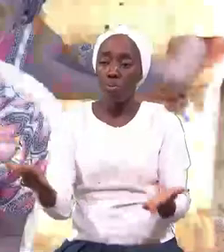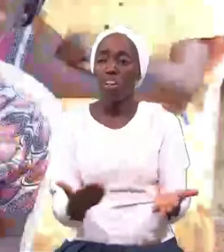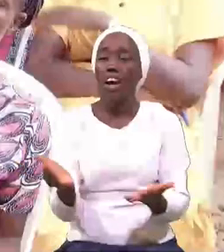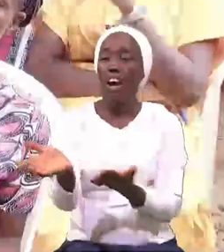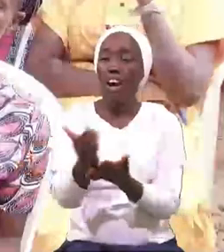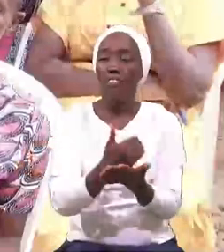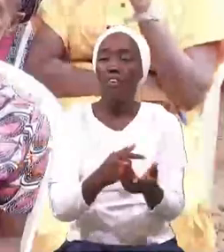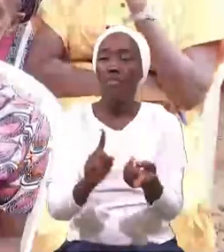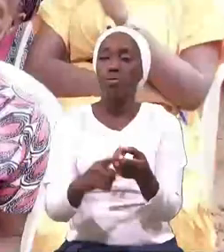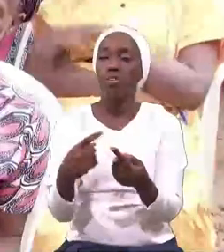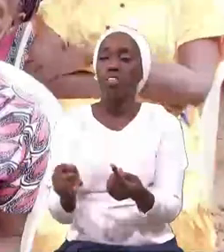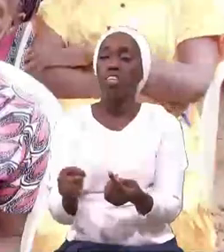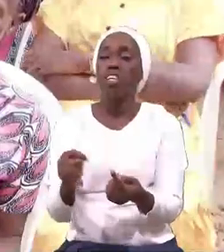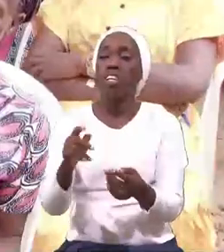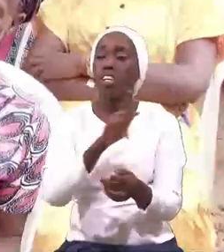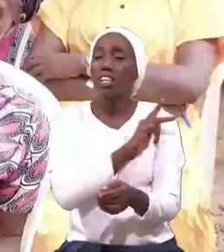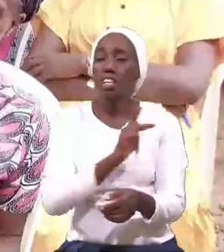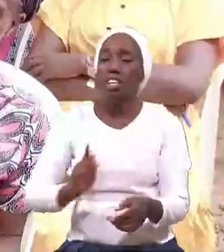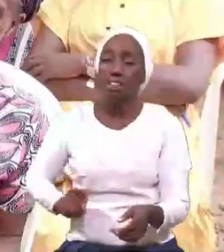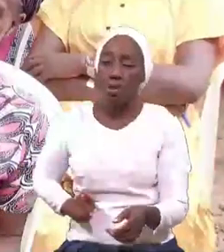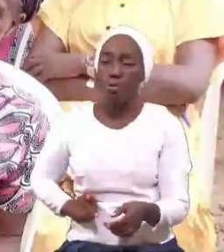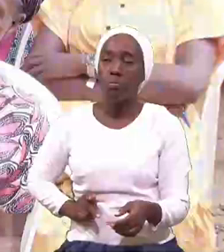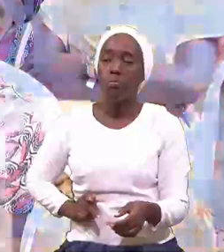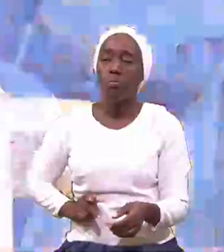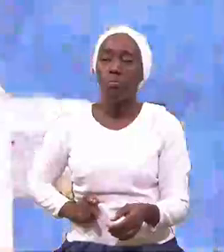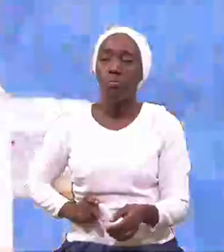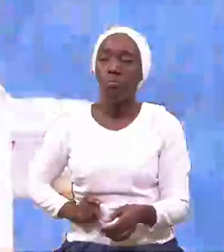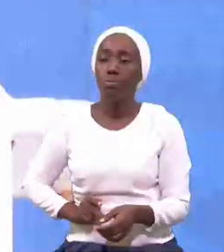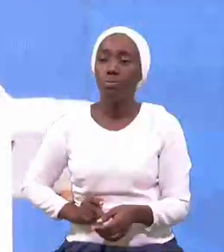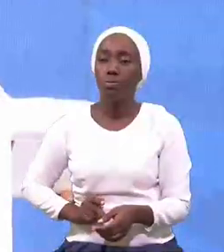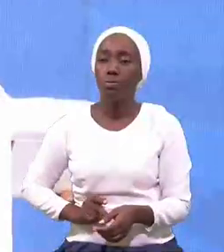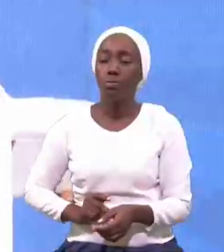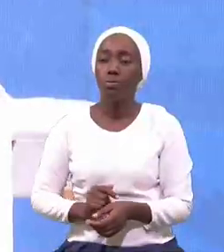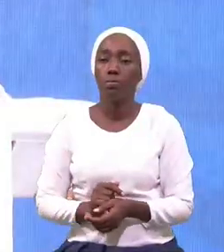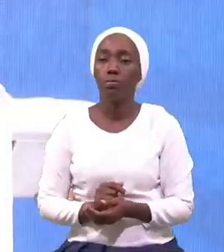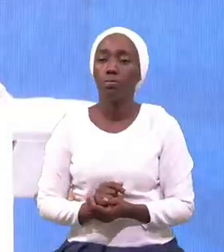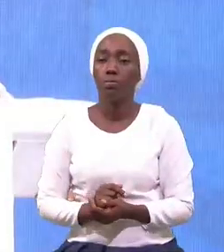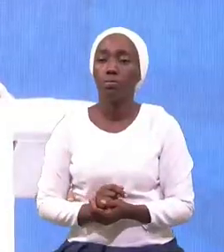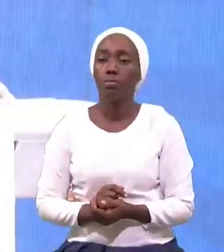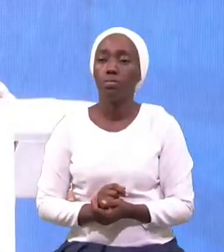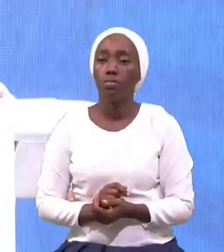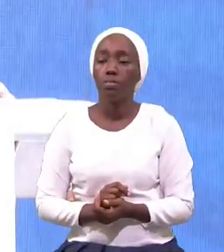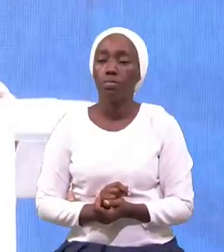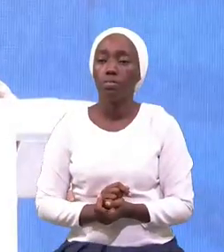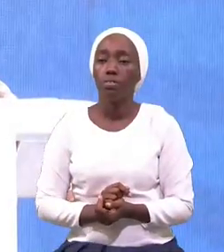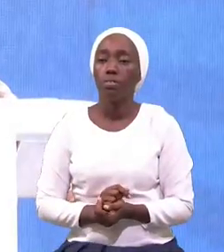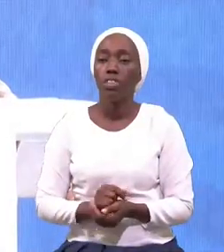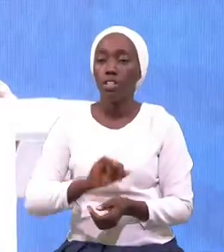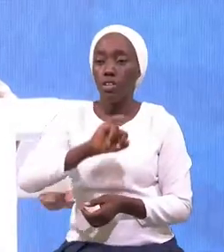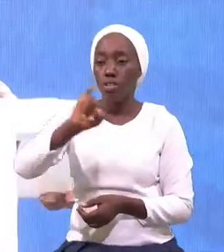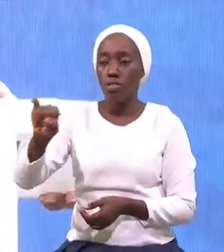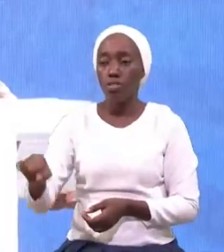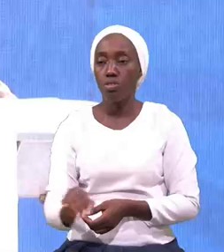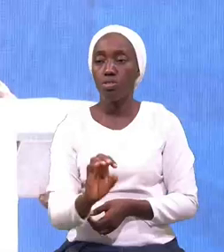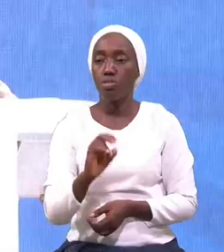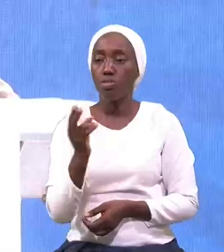Tu iras, tu le feras, tu vas accomplir de grandes choses et tu conduiras la moisson dans le royaume. Voyons Jean.